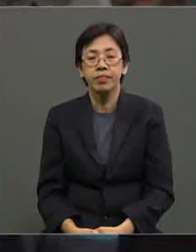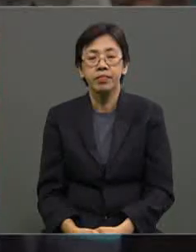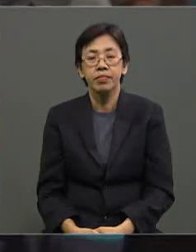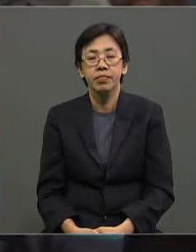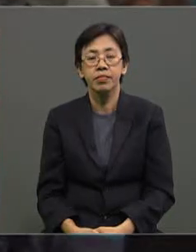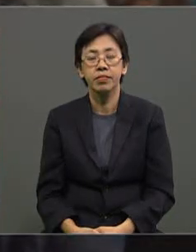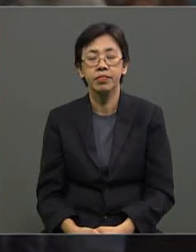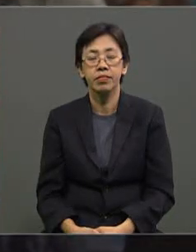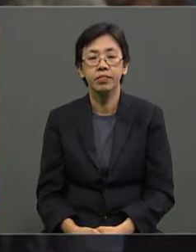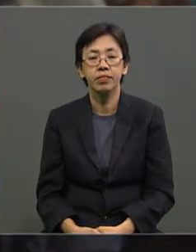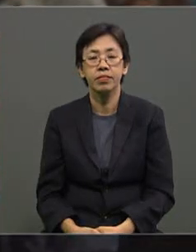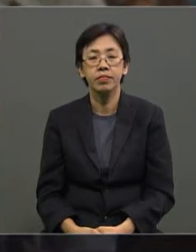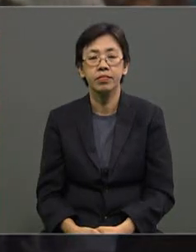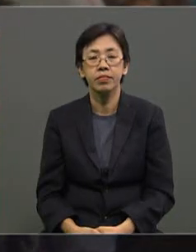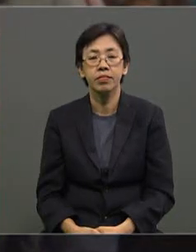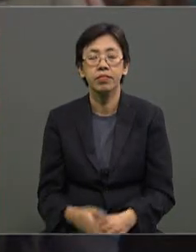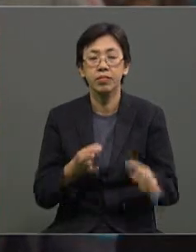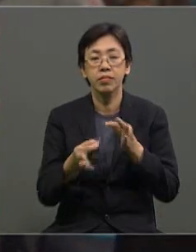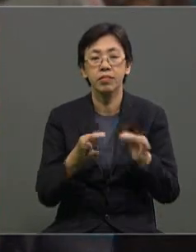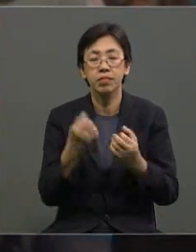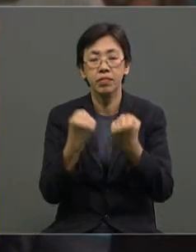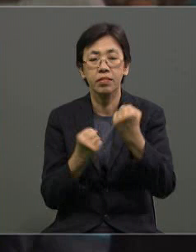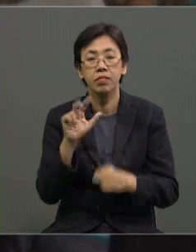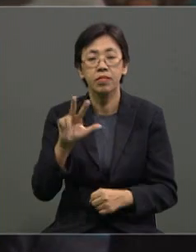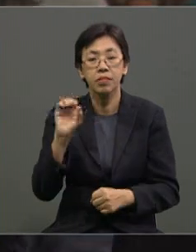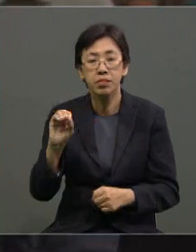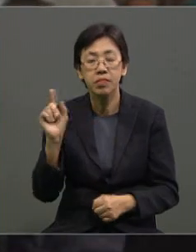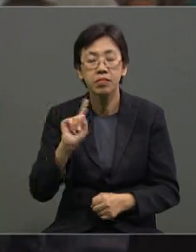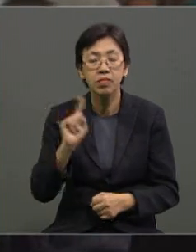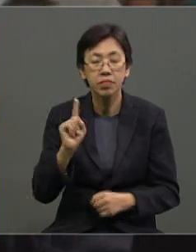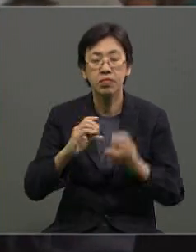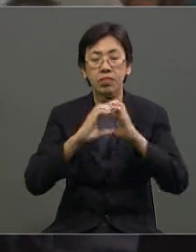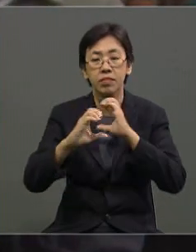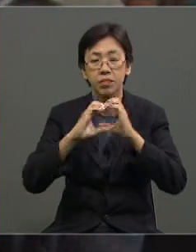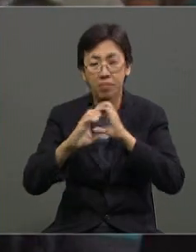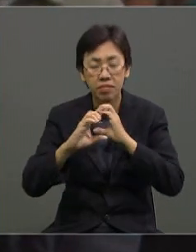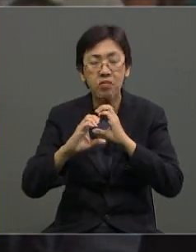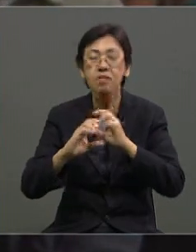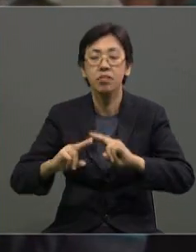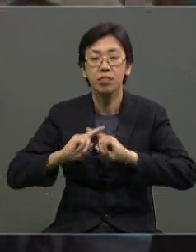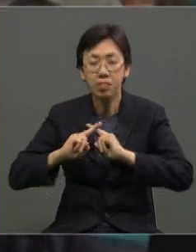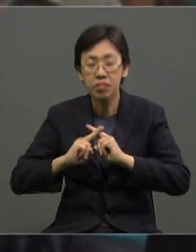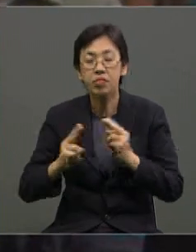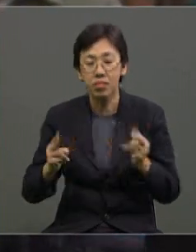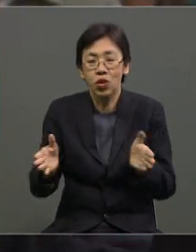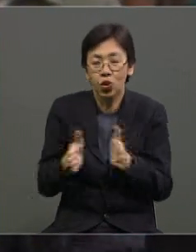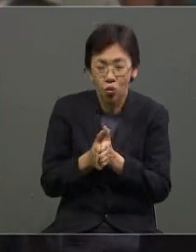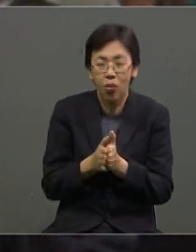ขอชี้แจงเลยว่าในรถ30นะคะมันเป็นรถโดยสารไม่ประจำทางที่เข้ามาวิ่งร่วมกับเ